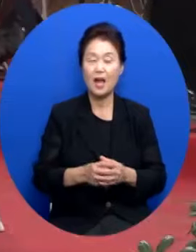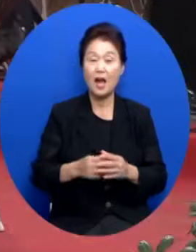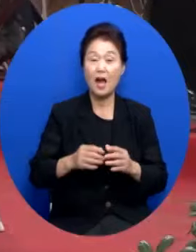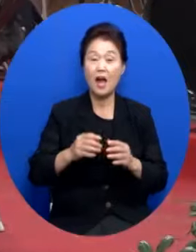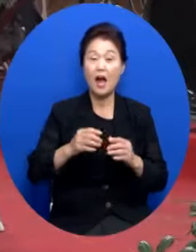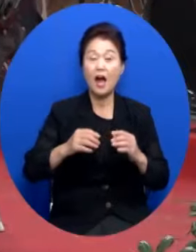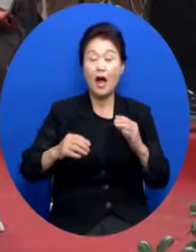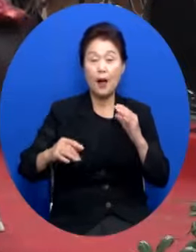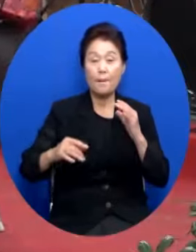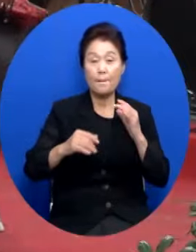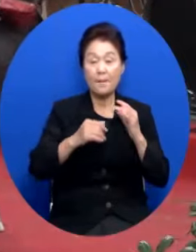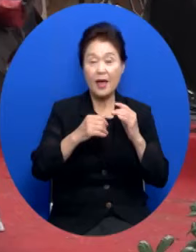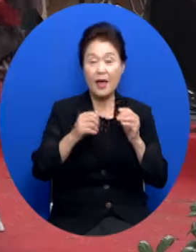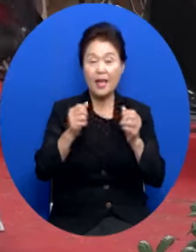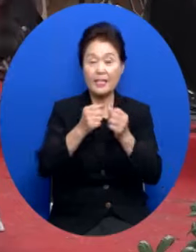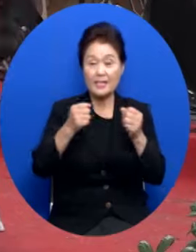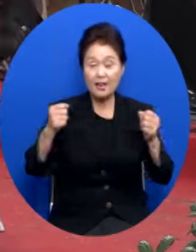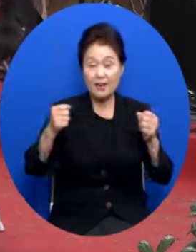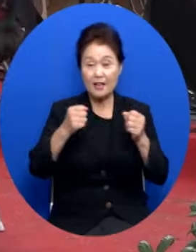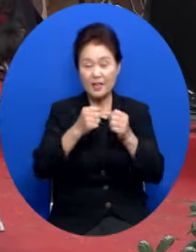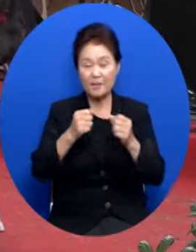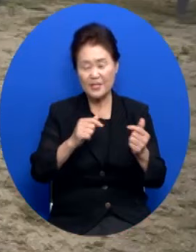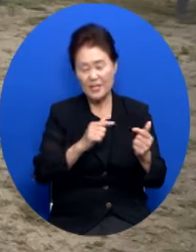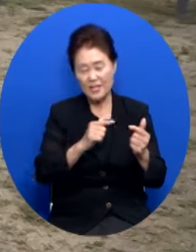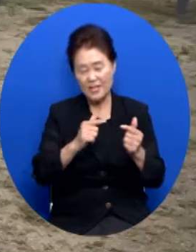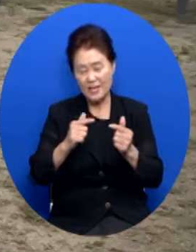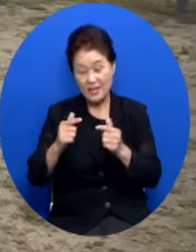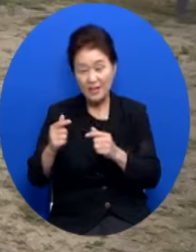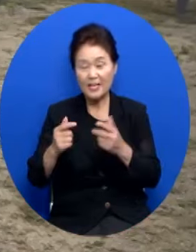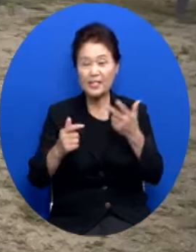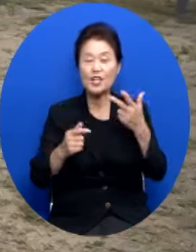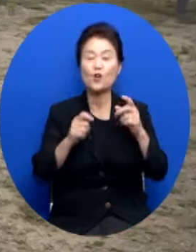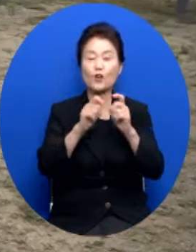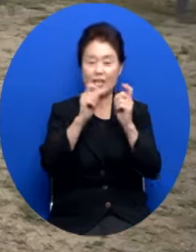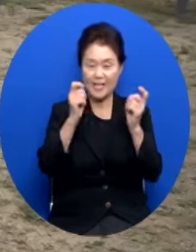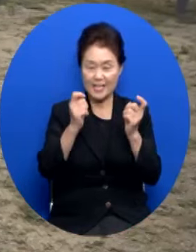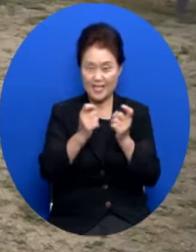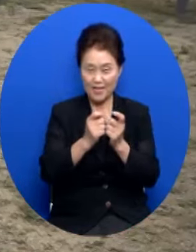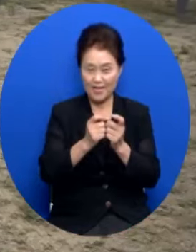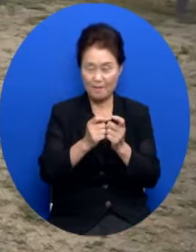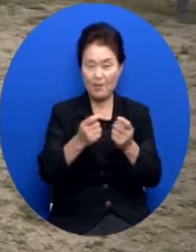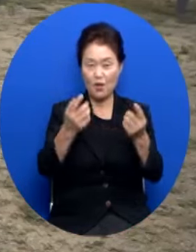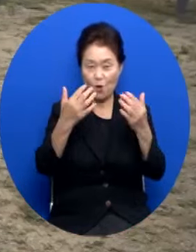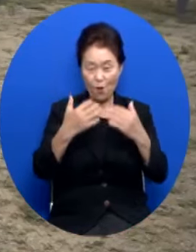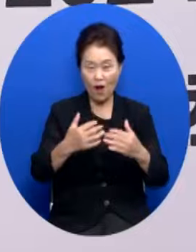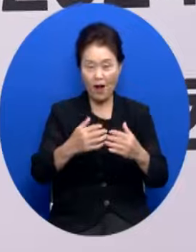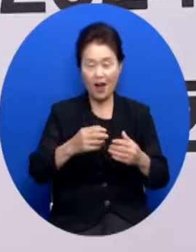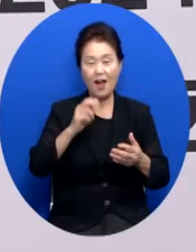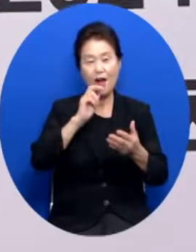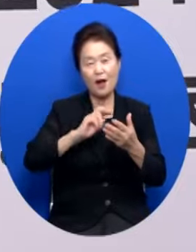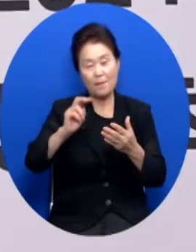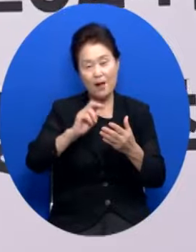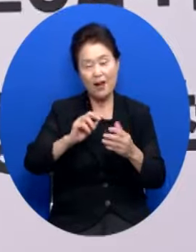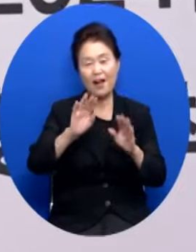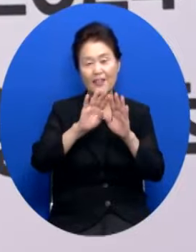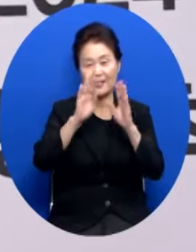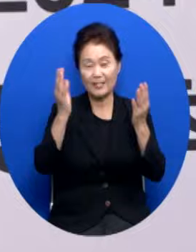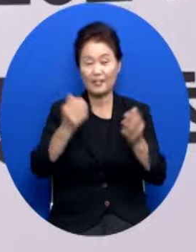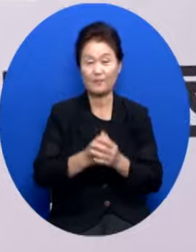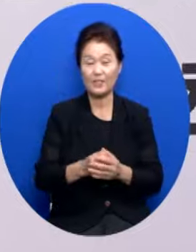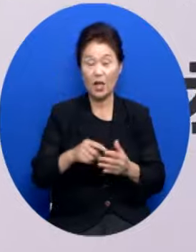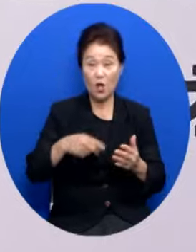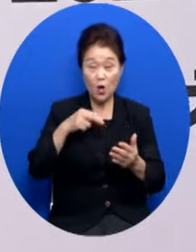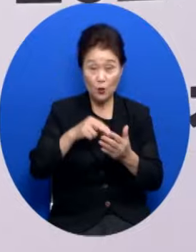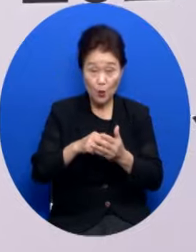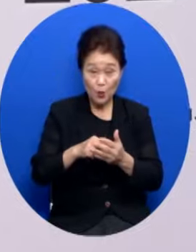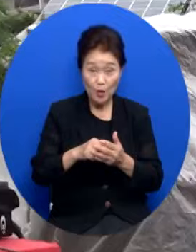합조 밴드 연주 등 일곱개 팀이 다양한 무대를 선보였습니다 일제 강점기에 많은 독립운동가를 지원했던 첫곡